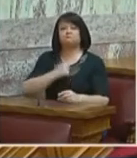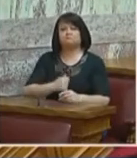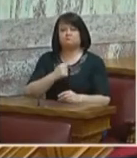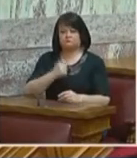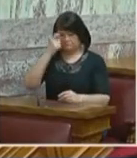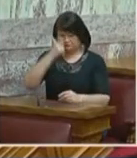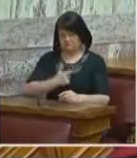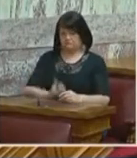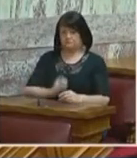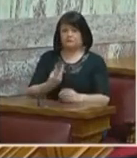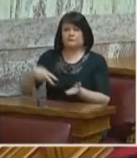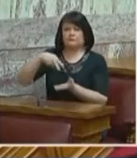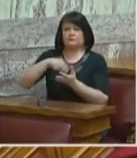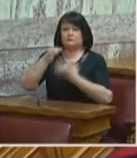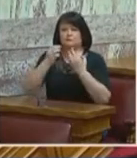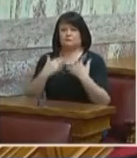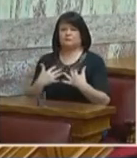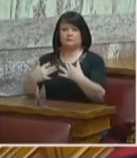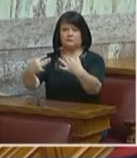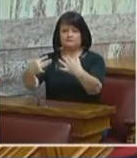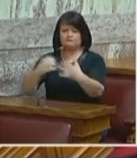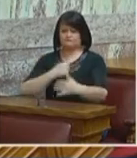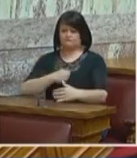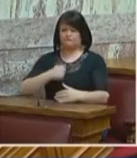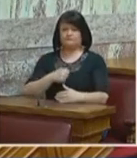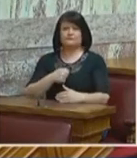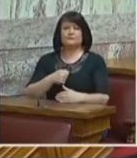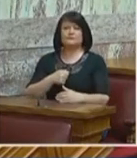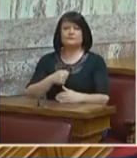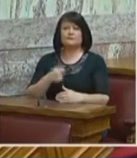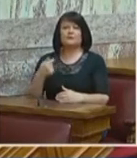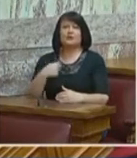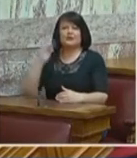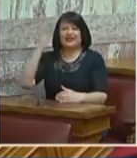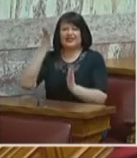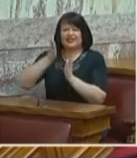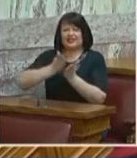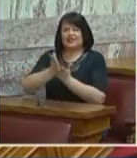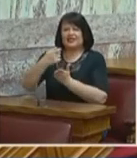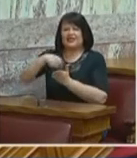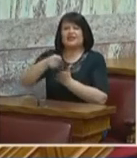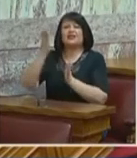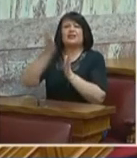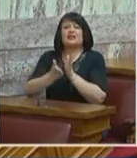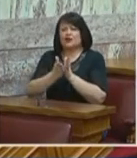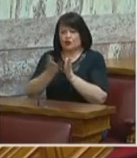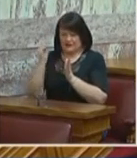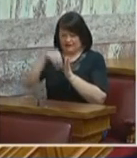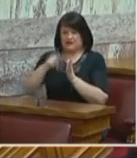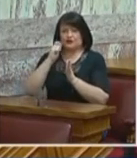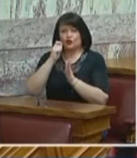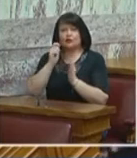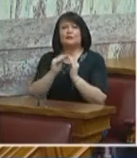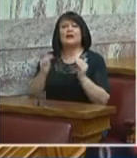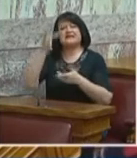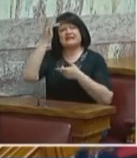γεγονός να ομιλώ στην αίθουσα του Κοινοβουλίου ως αναφερόμενος σε δικογραφία, σας ομιλώ με ήρεμη και ήσυχη τη